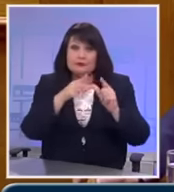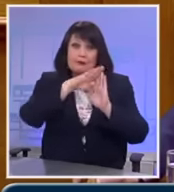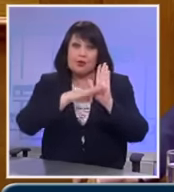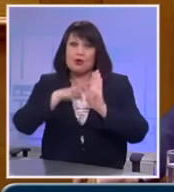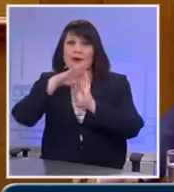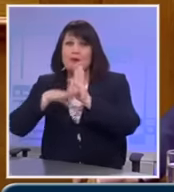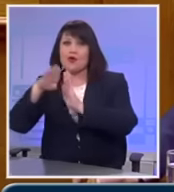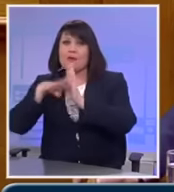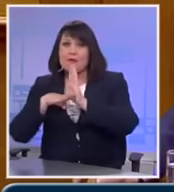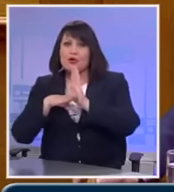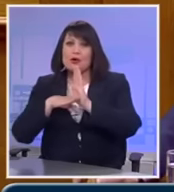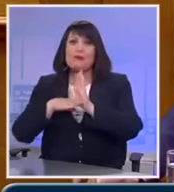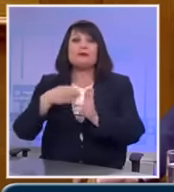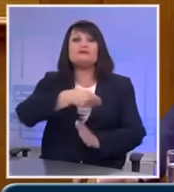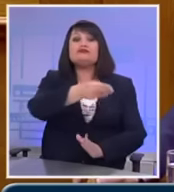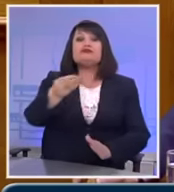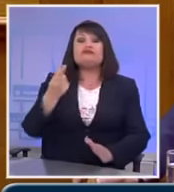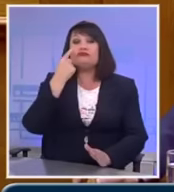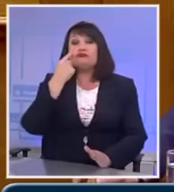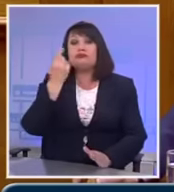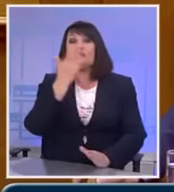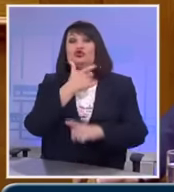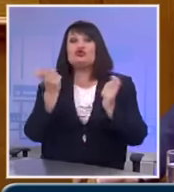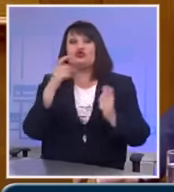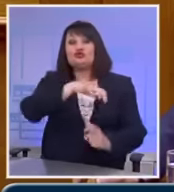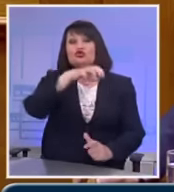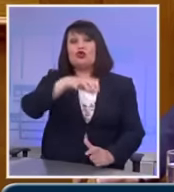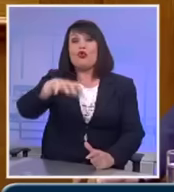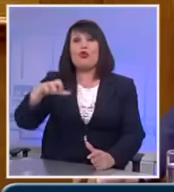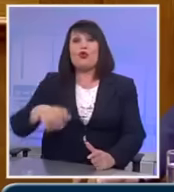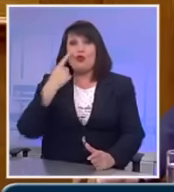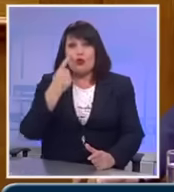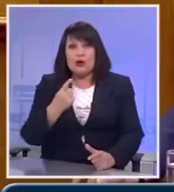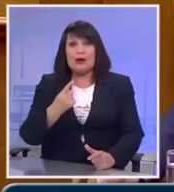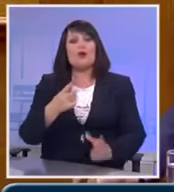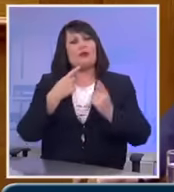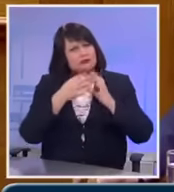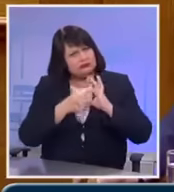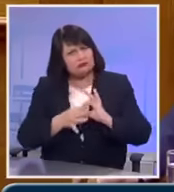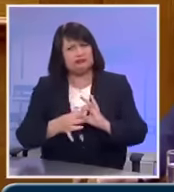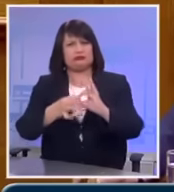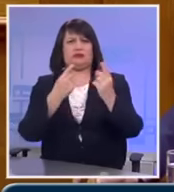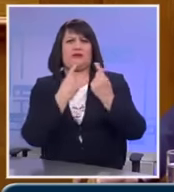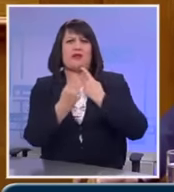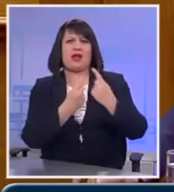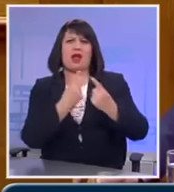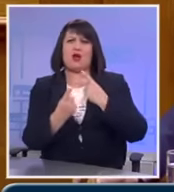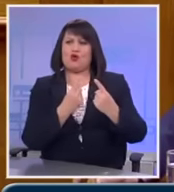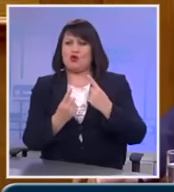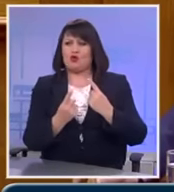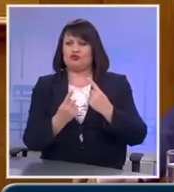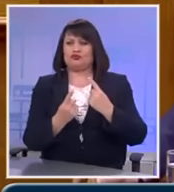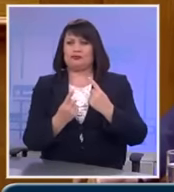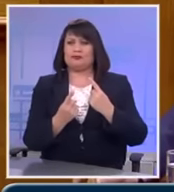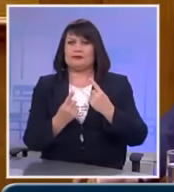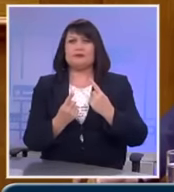έχουν πάει σε μία σειρά απ σχολεία και ο διάλογος φυσικά όπως είπα και στην ομιλία μου θα συνεχιστεί και το τελευταίο που